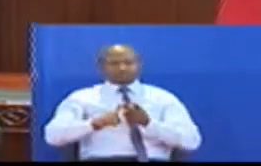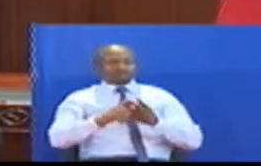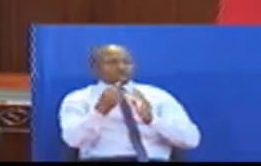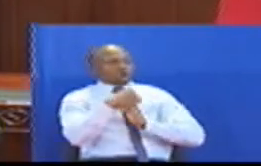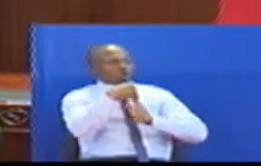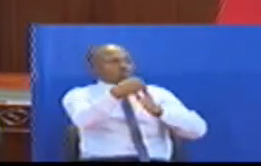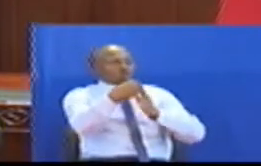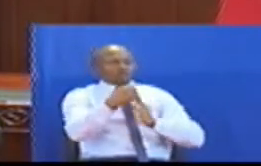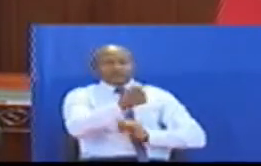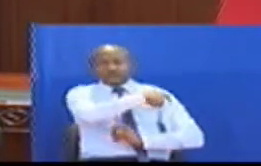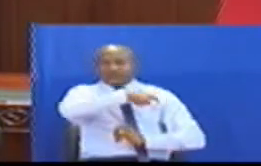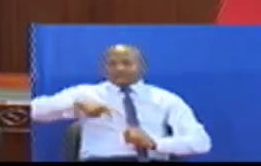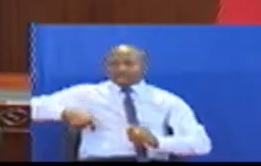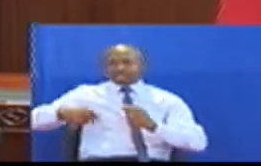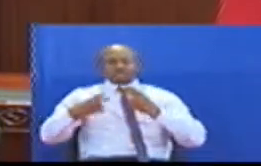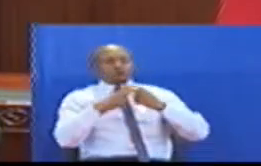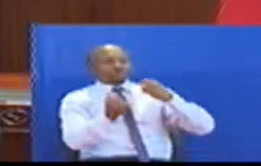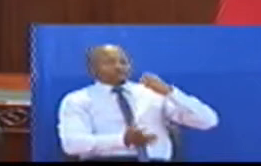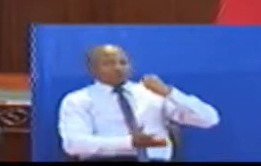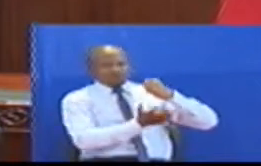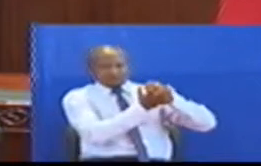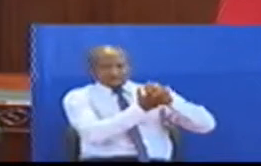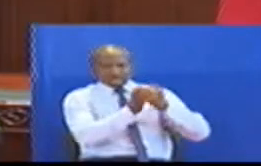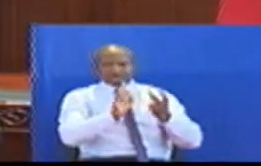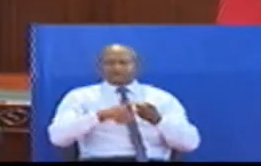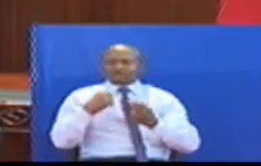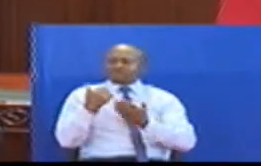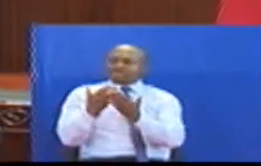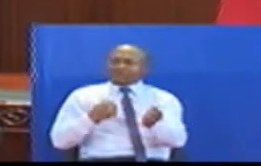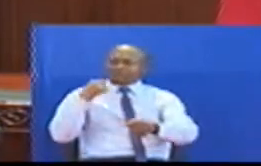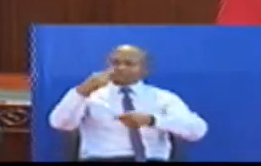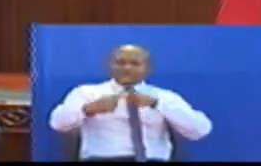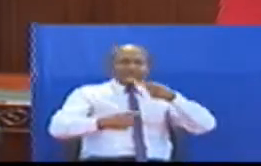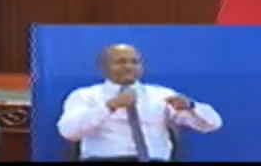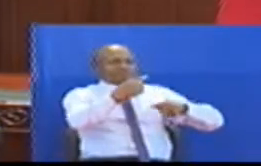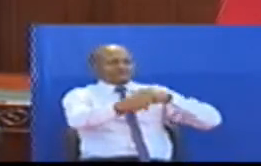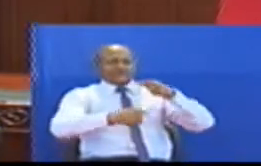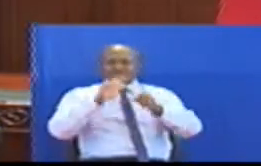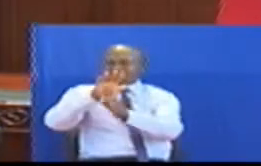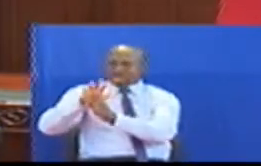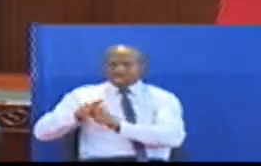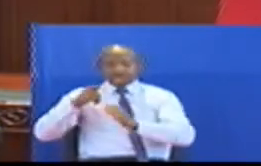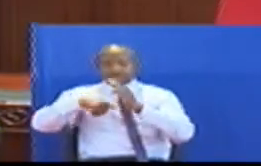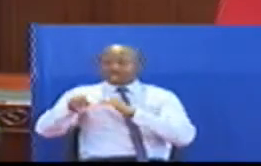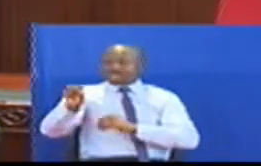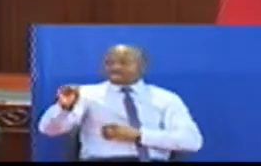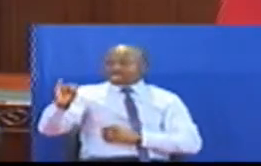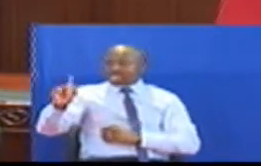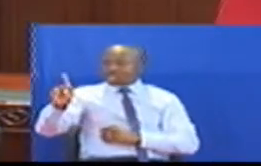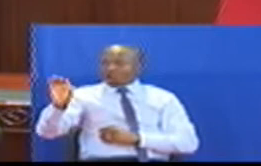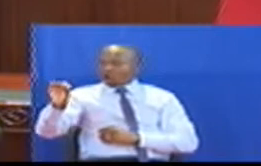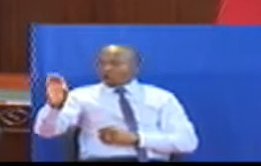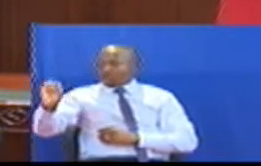John Pombe Joseph Magufuli kwa miradi mingi ambayo tumeipata Sikonge na imesimamiwa